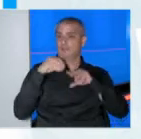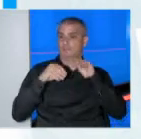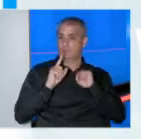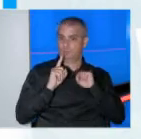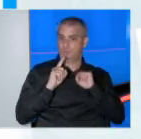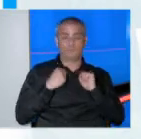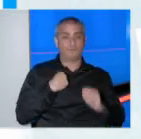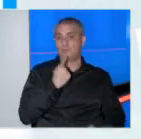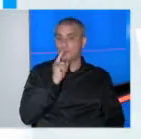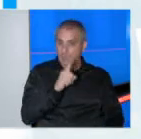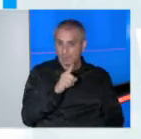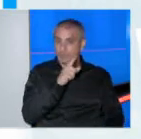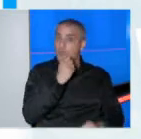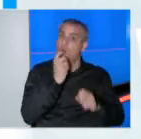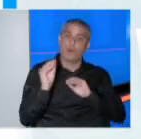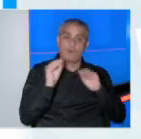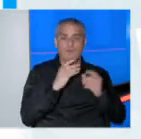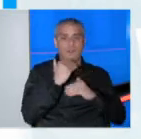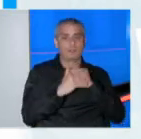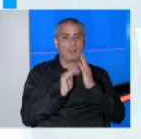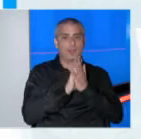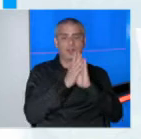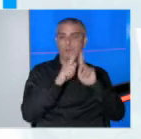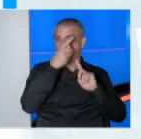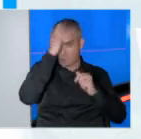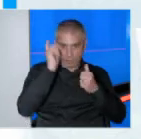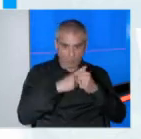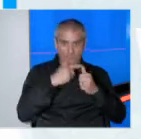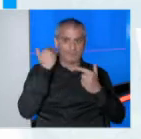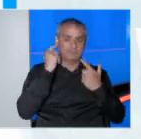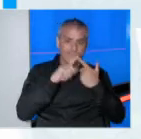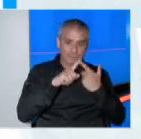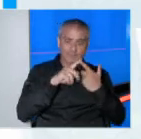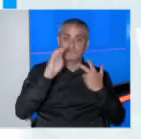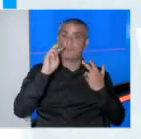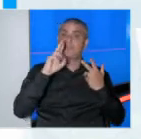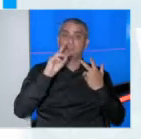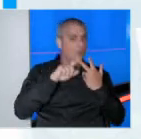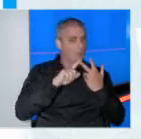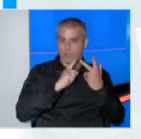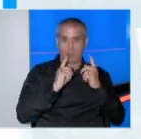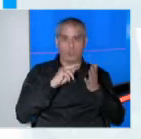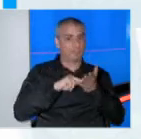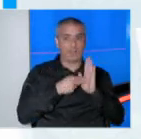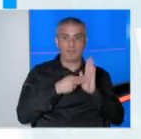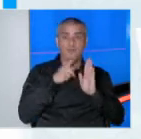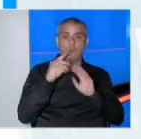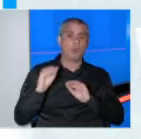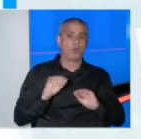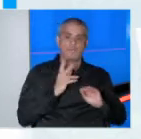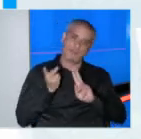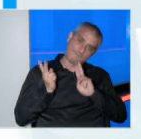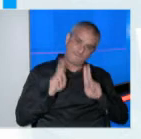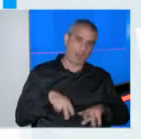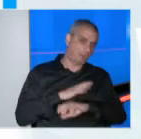לפני הבחירות. ואני אומר לכם שהוא עובר עכשיו את התהליך שעברו אולמרט, ציפי לבני ומרידור. זה לא אירוע טקטי, הוא עובר